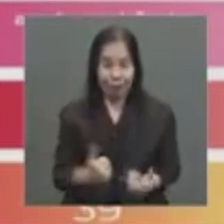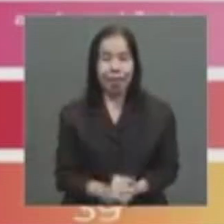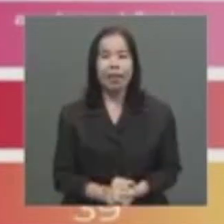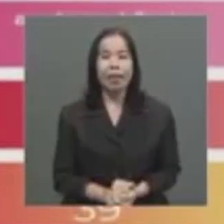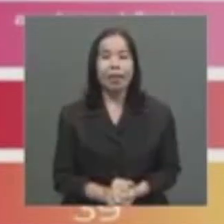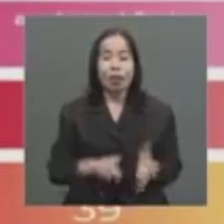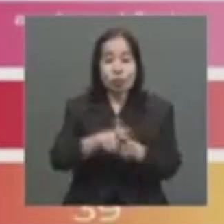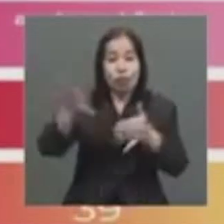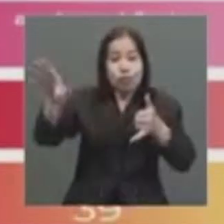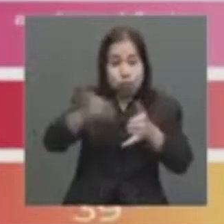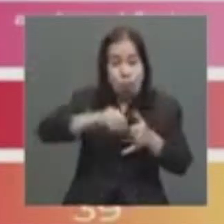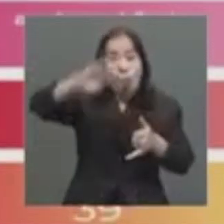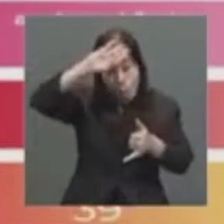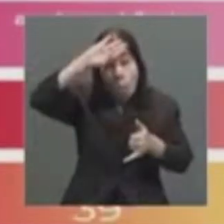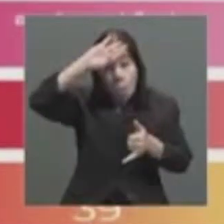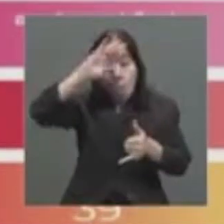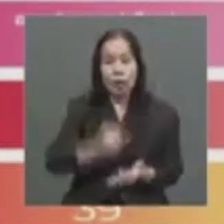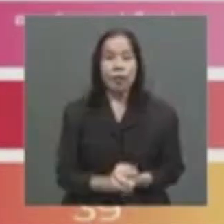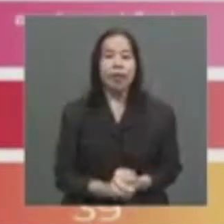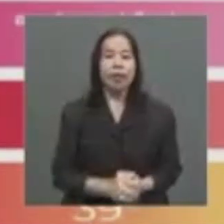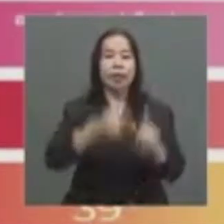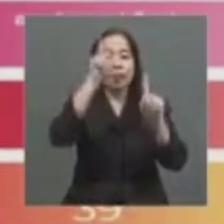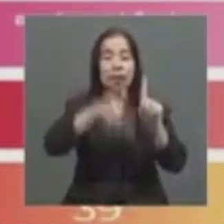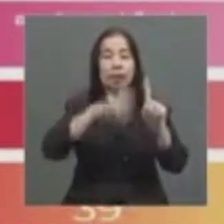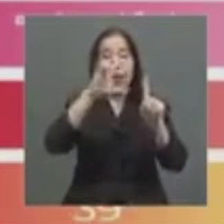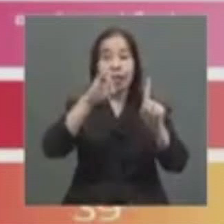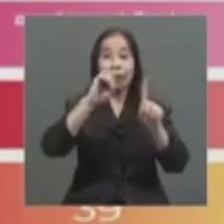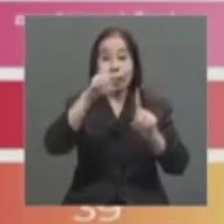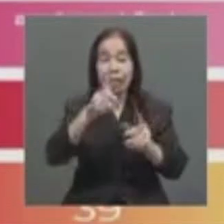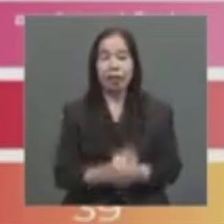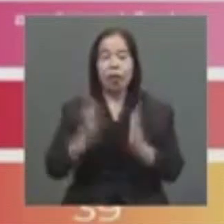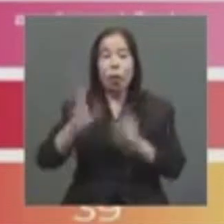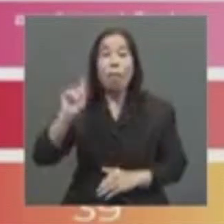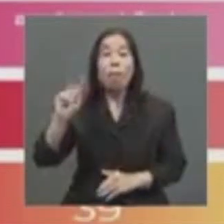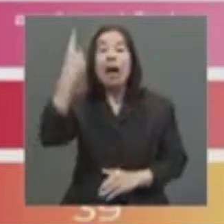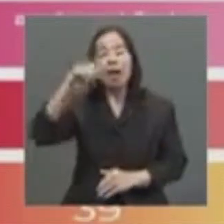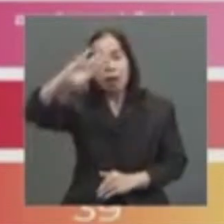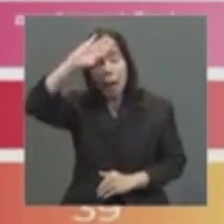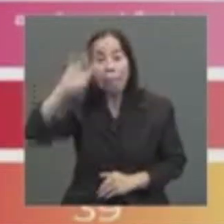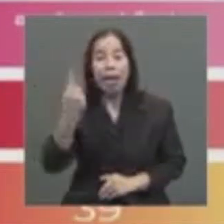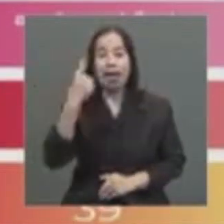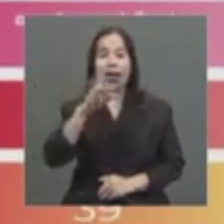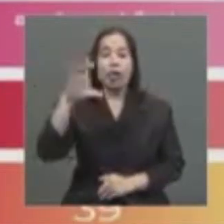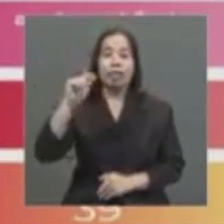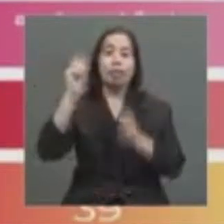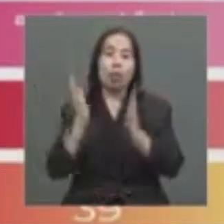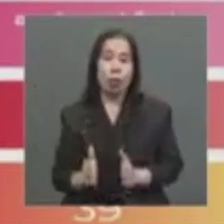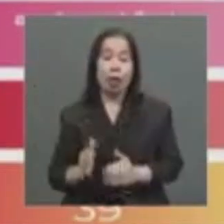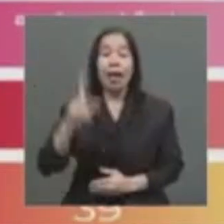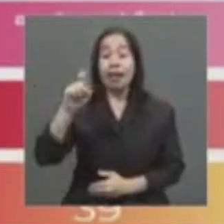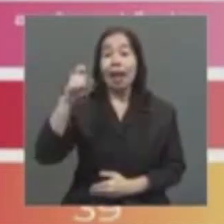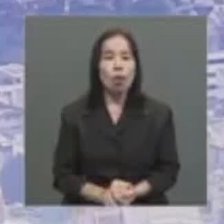รายเสียชีวิตไปสิปรายกับตัวเลขบัญนี้นะครับสถานการณ์ของประเทศไทยผู้ป่วยยืนยันวันนี้1,000 1 771มีผู้ป่วยใหม่ 120รายเสียชีวิต